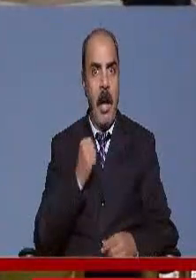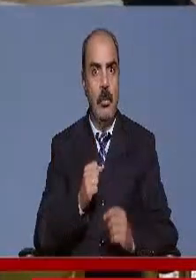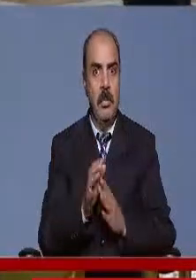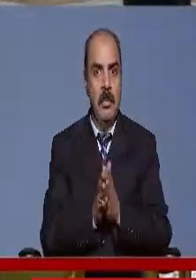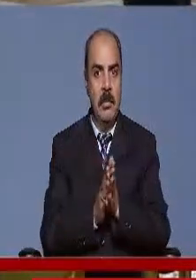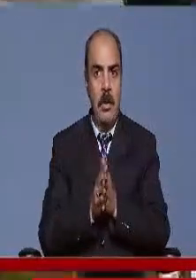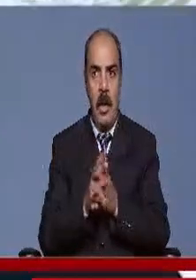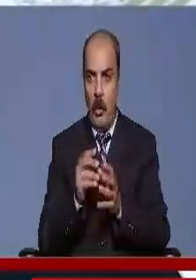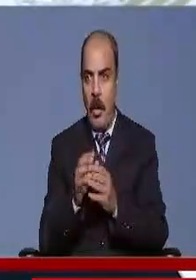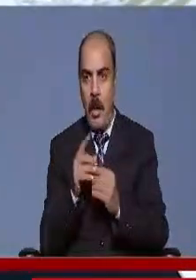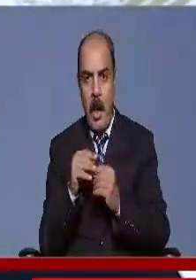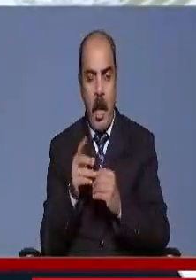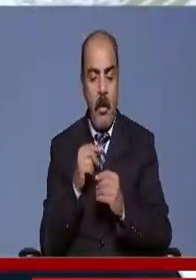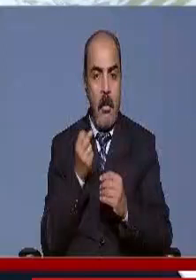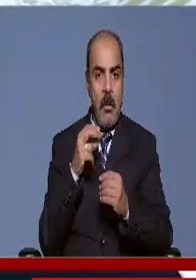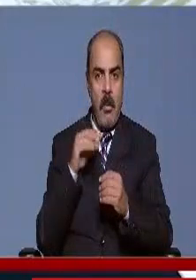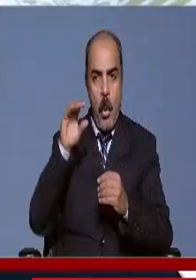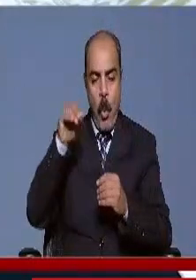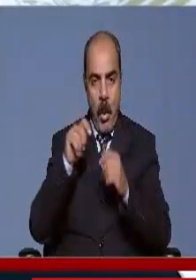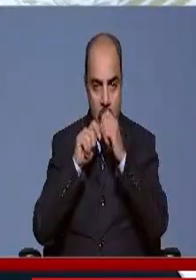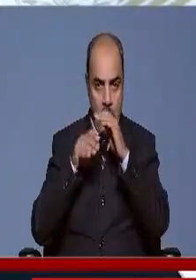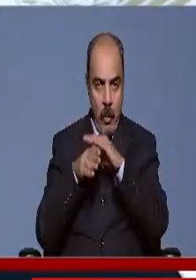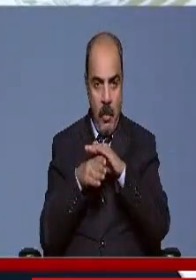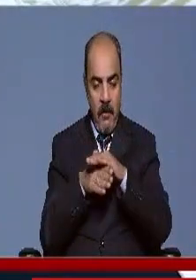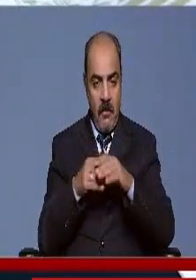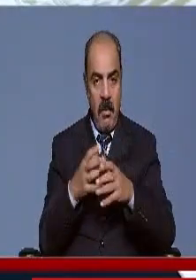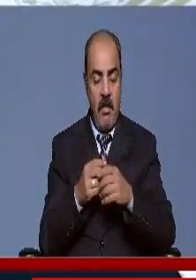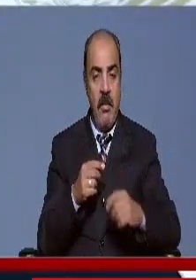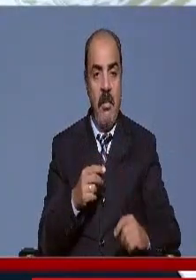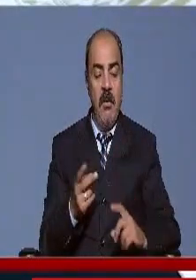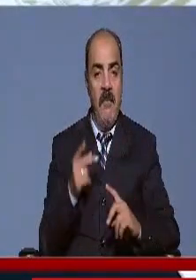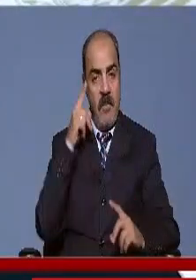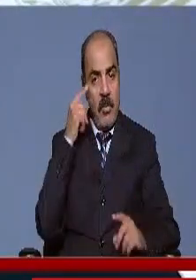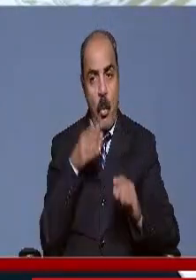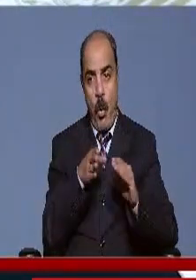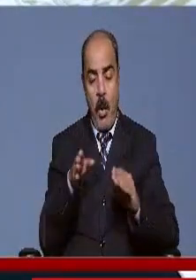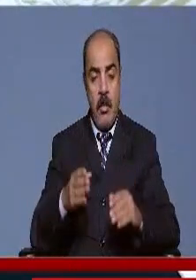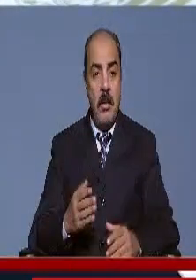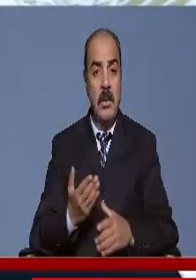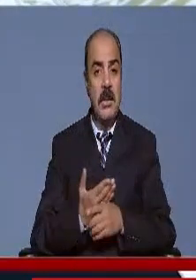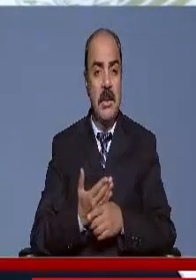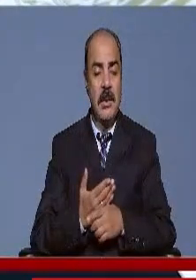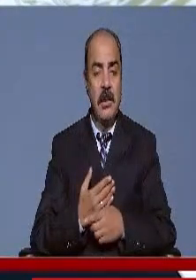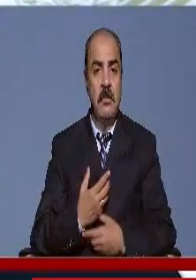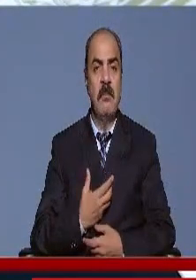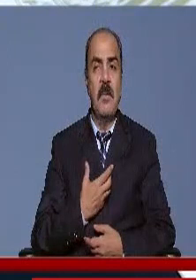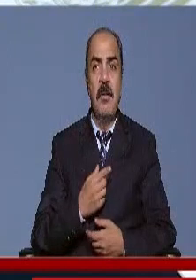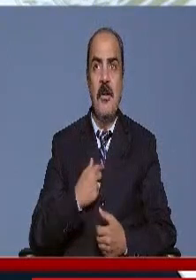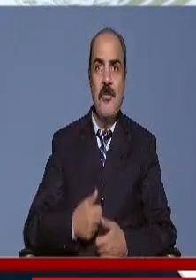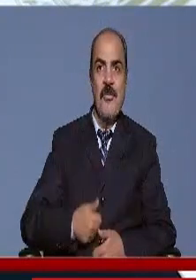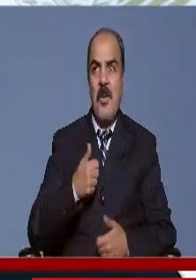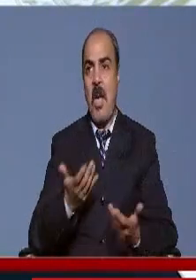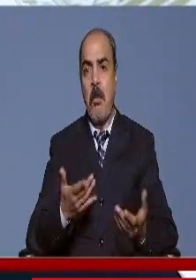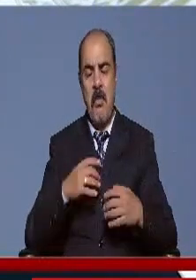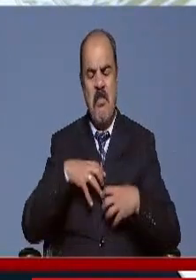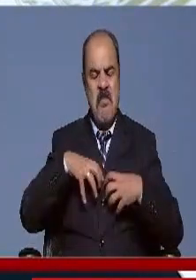الفكرة دي بدأت في مخيمات، نتيجة مخيمات الفلسطينيين، نتيجة فقد الأمل. مفيش